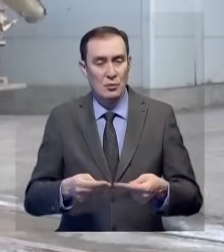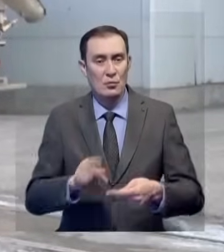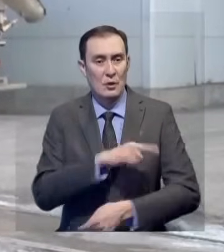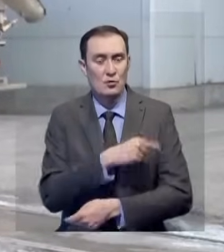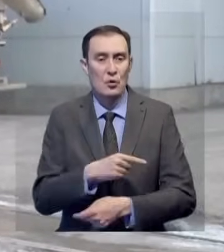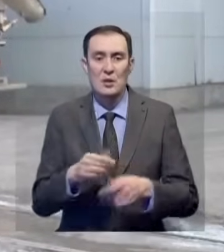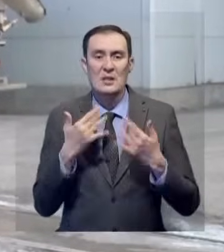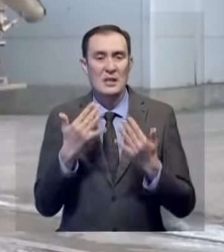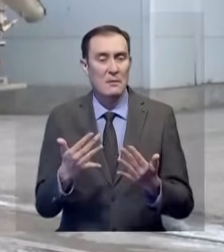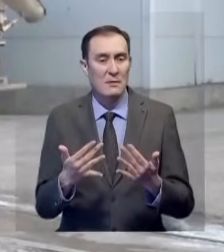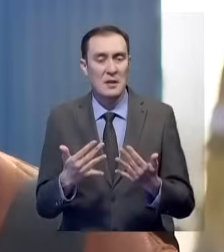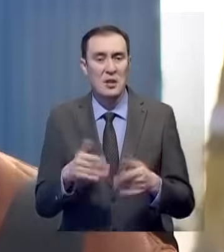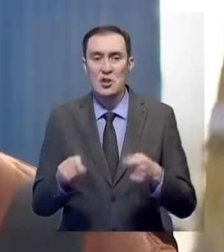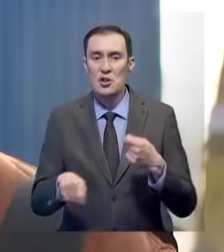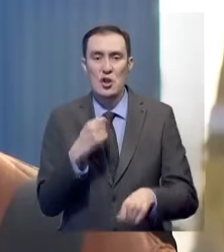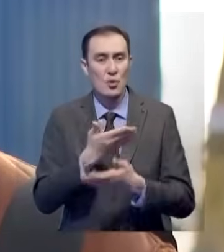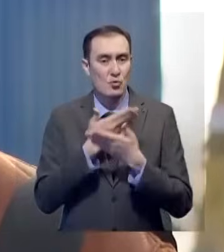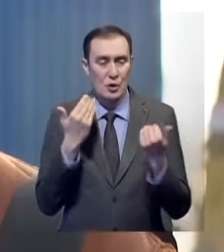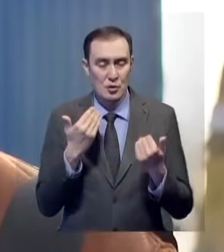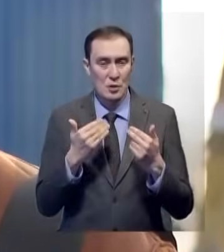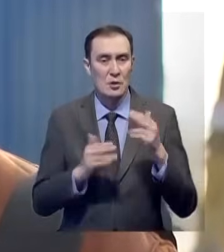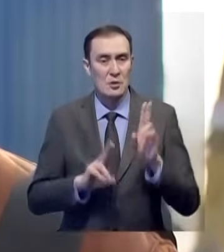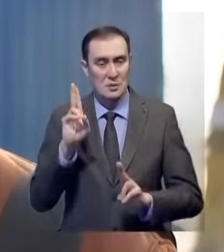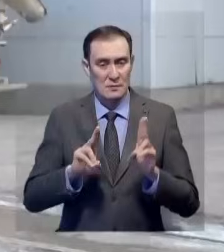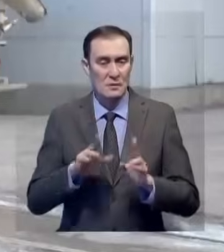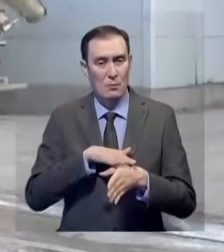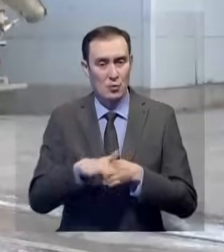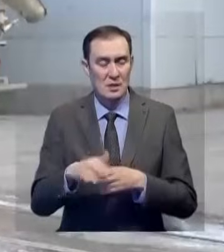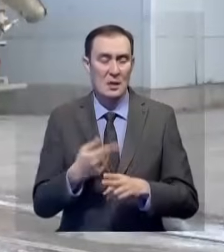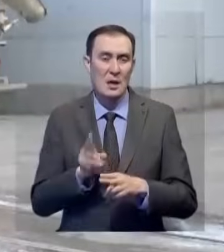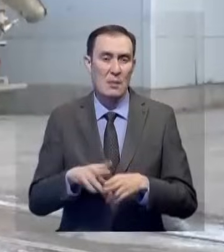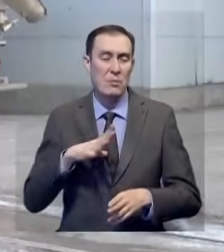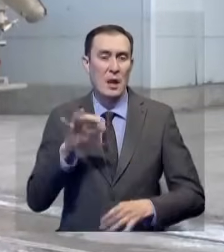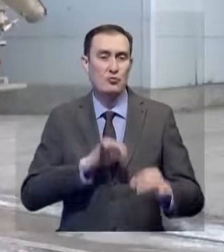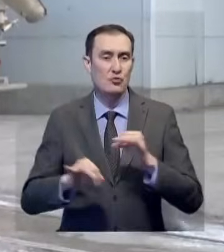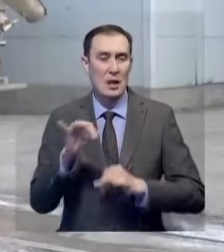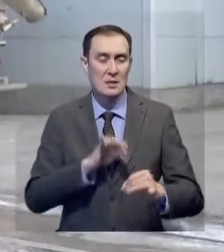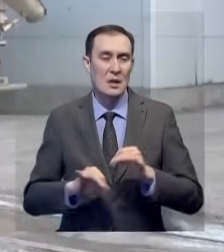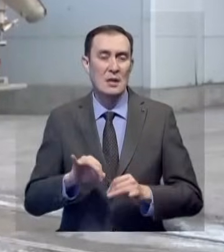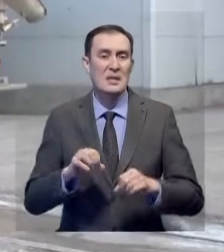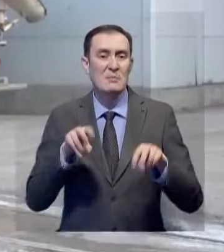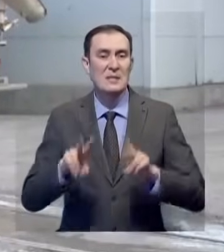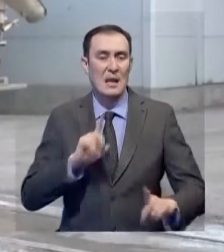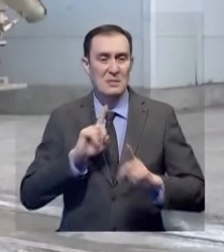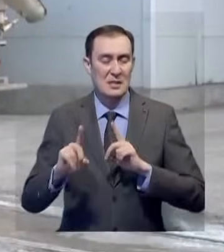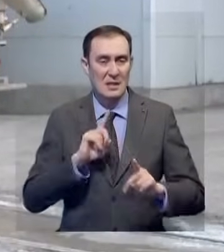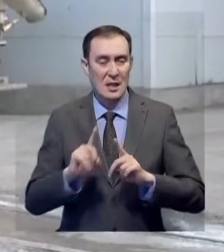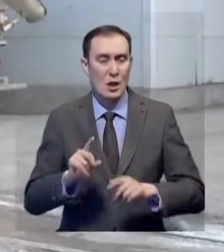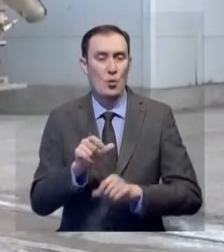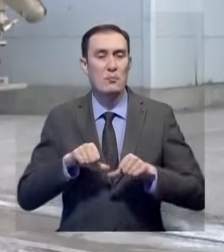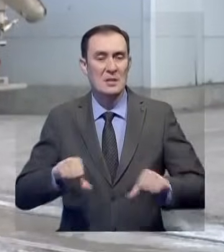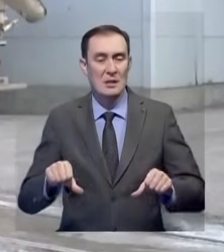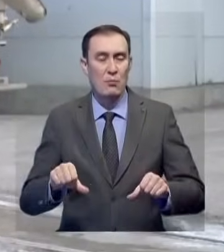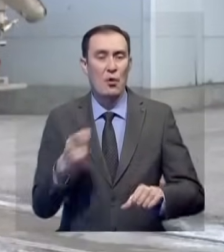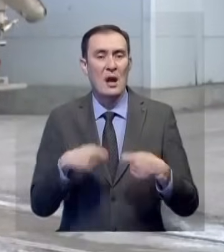не нарушаются, требования соблюдаются. Я хочу отметить особо, что эта проблема обсуждалась на специальном заседании комитета